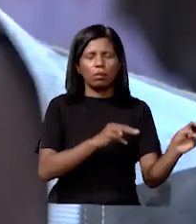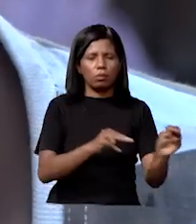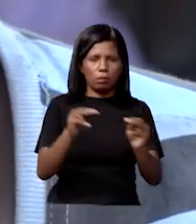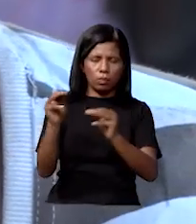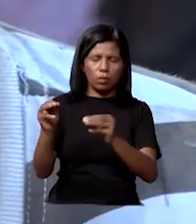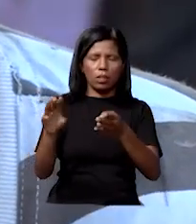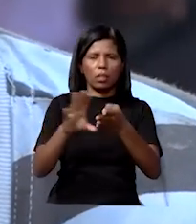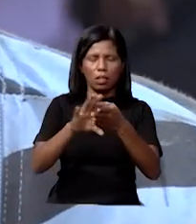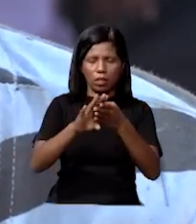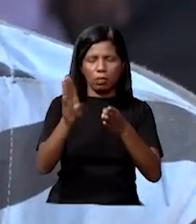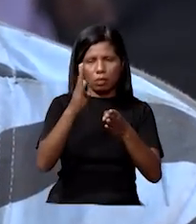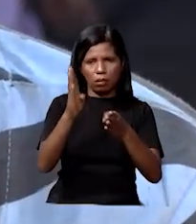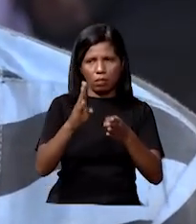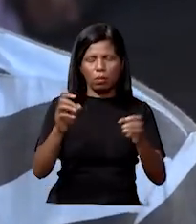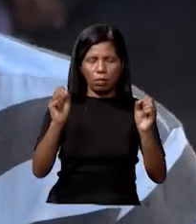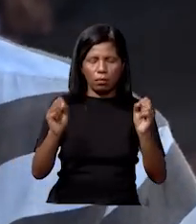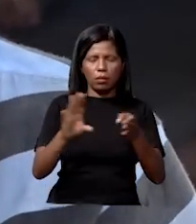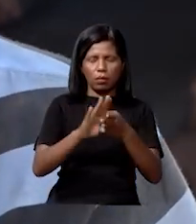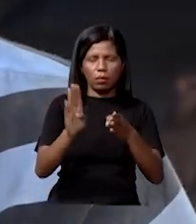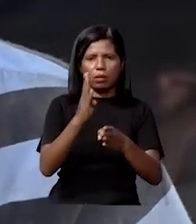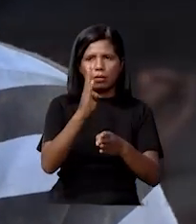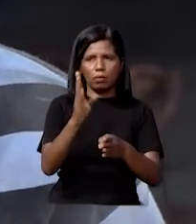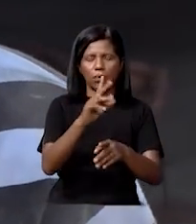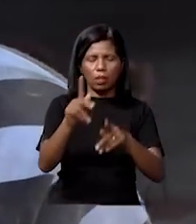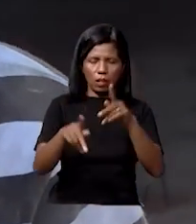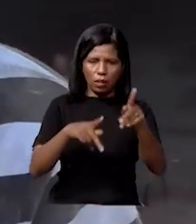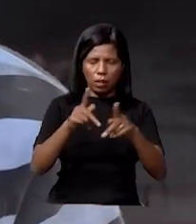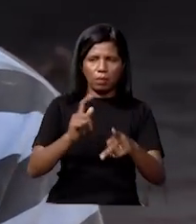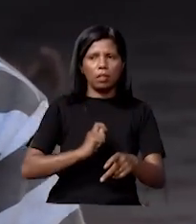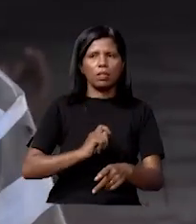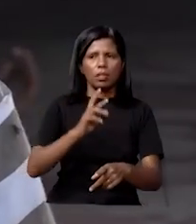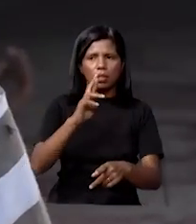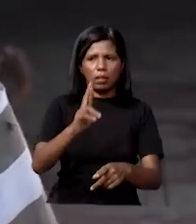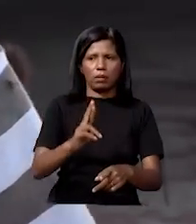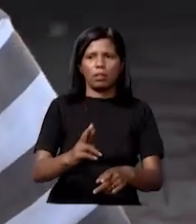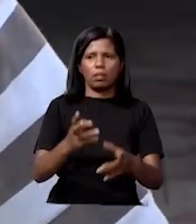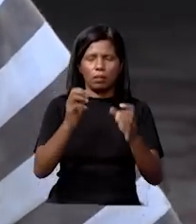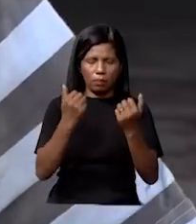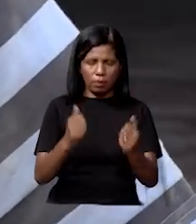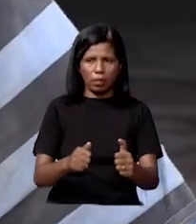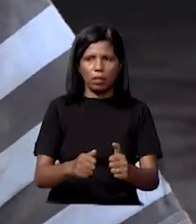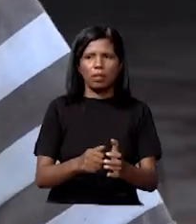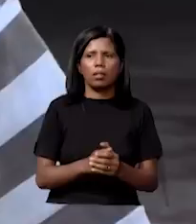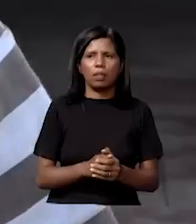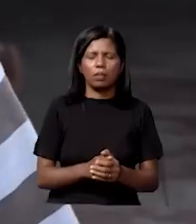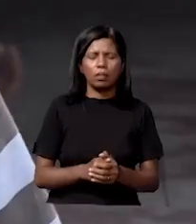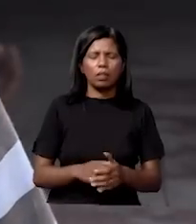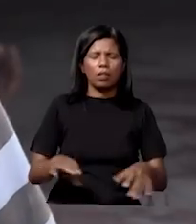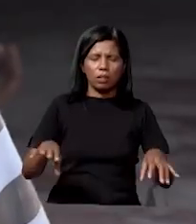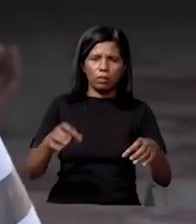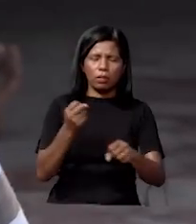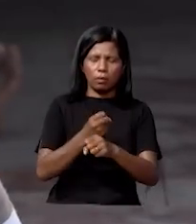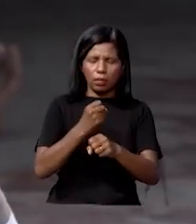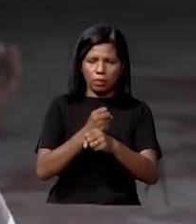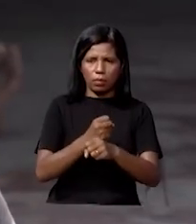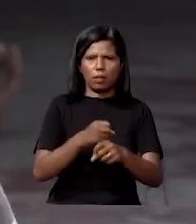ruma par bele troka electoral ne sai nesa sira ram tibar Ida nemak bele nia mos tensir esforsu antensir